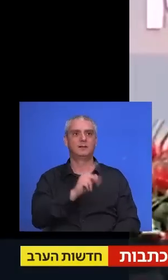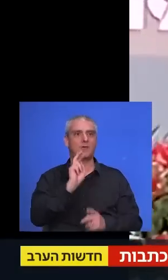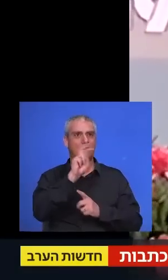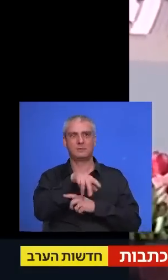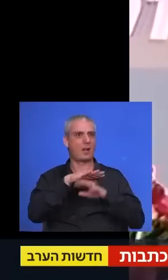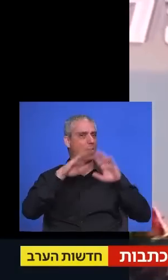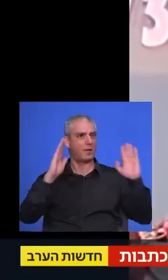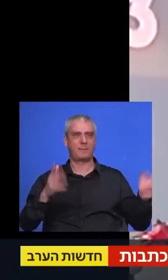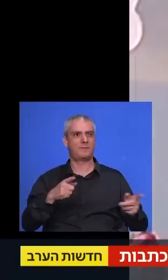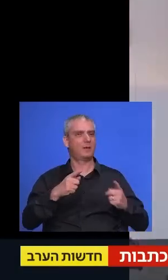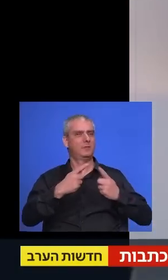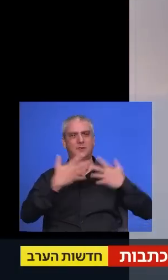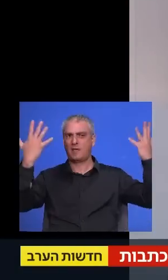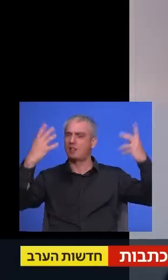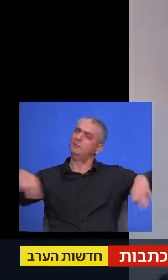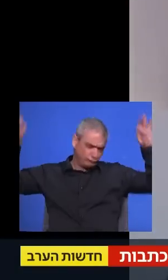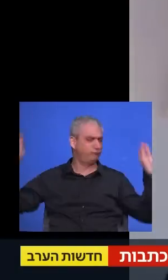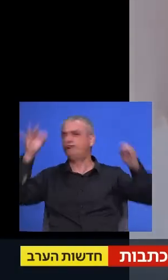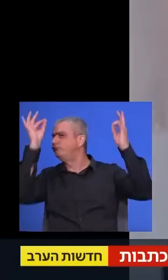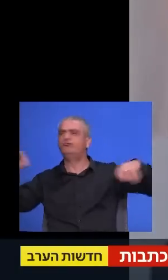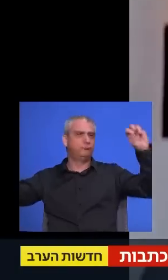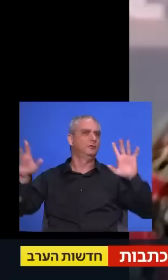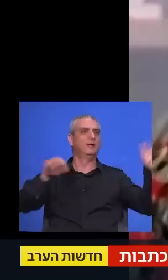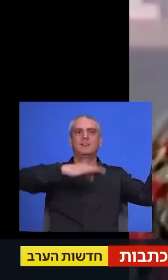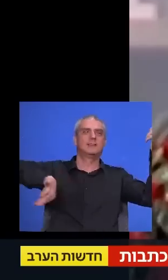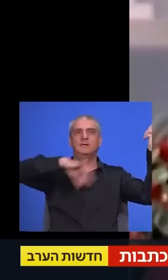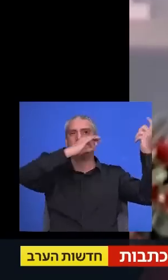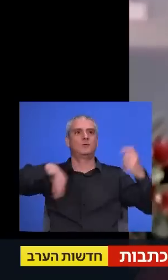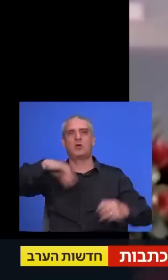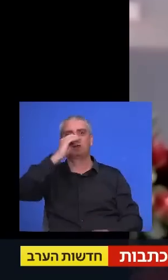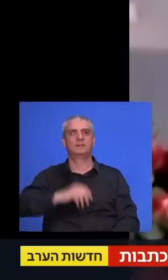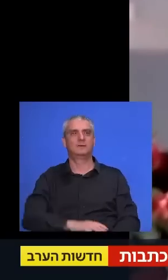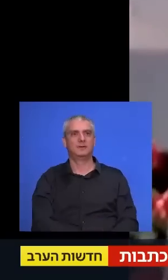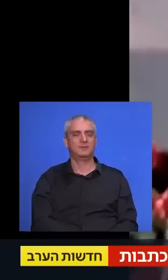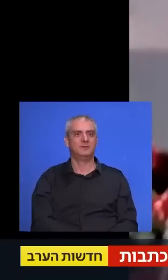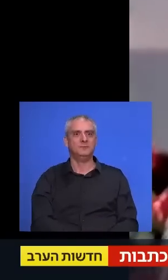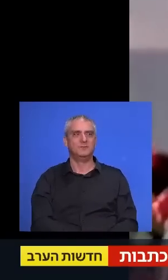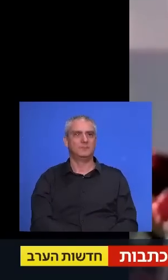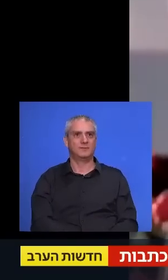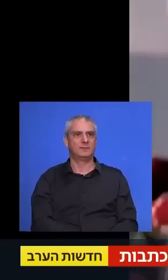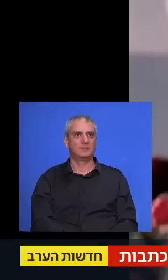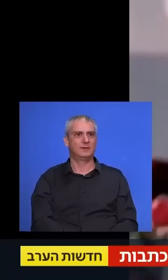לבמה, פרסה ידיים וניצחה על התזמורת. חלומות באים